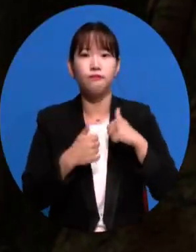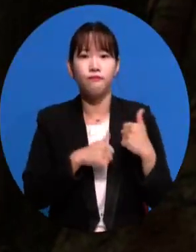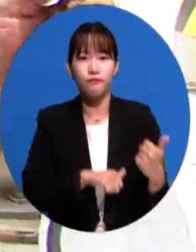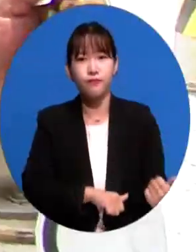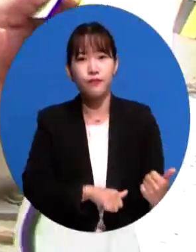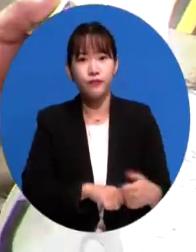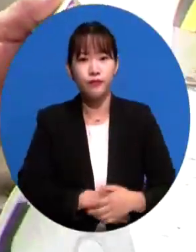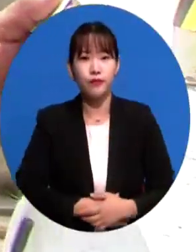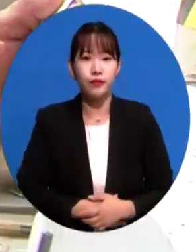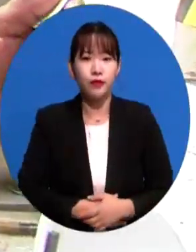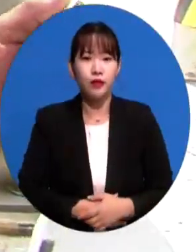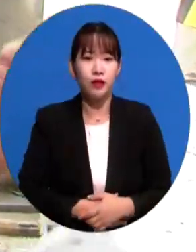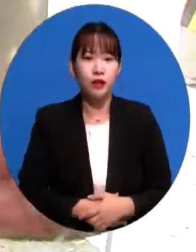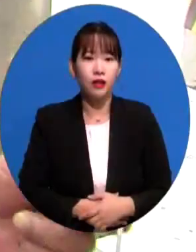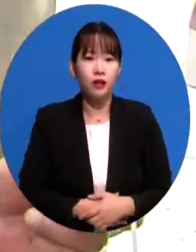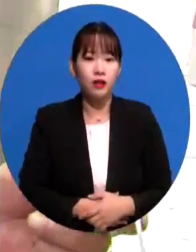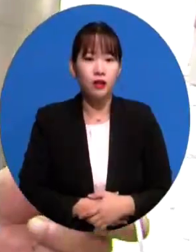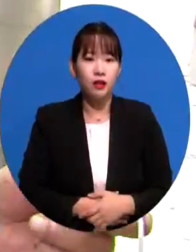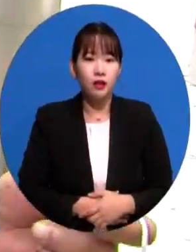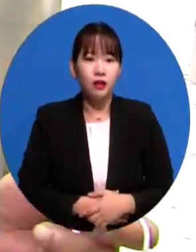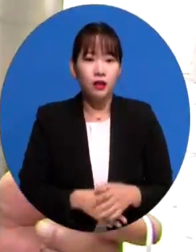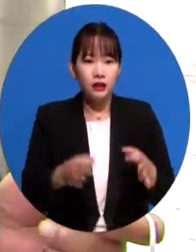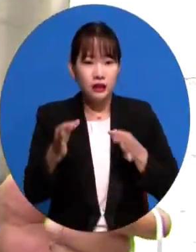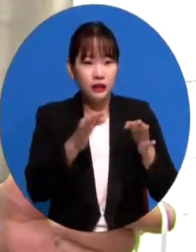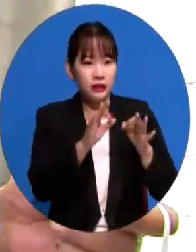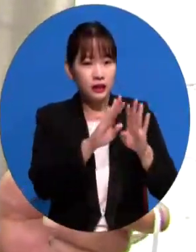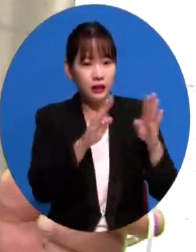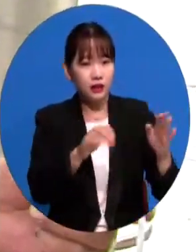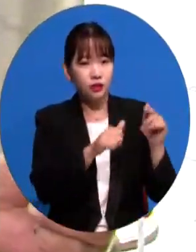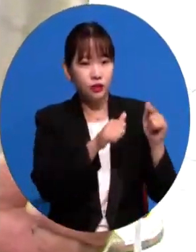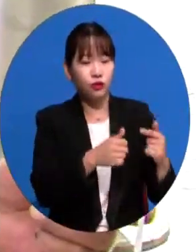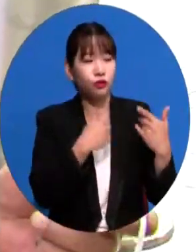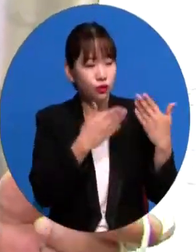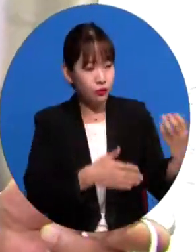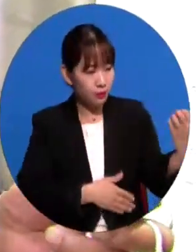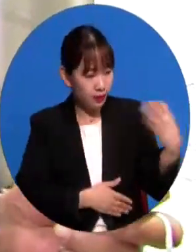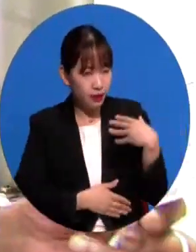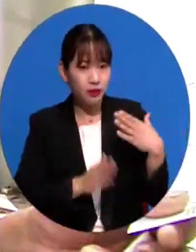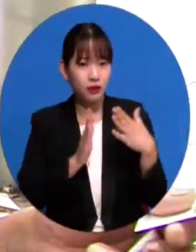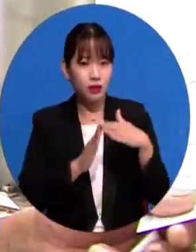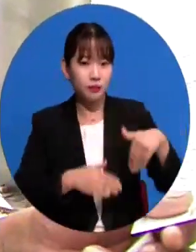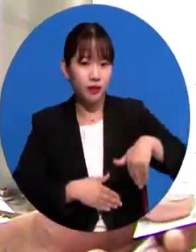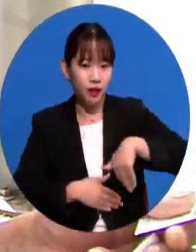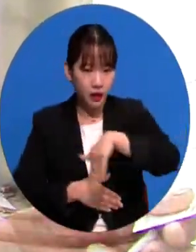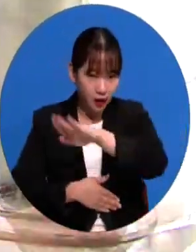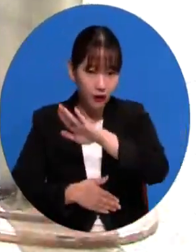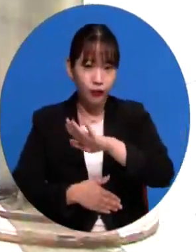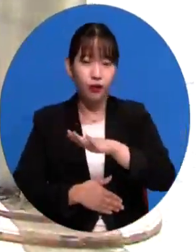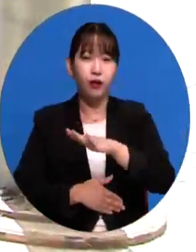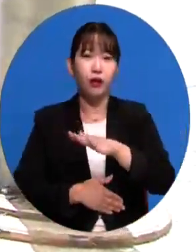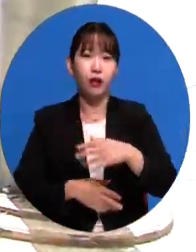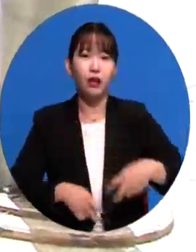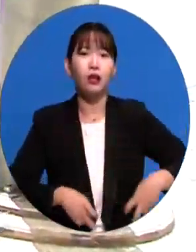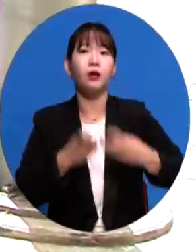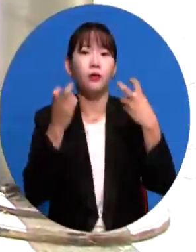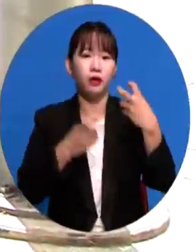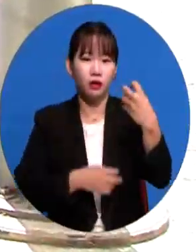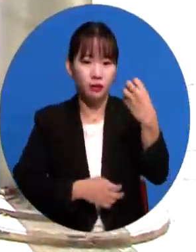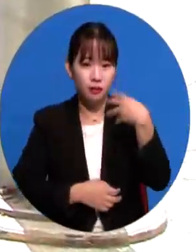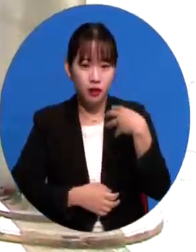숨졌습니다. 차려주고 가서 쉬라고 안 쉬고 그래서 집에 들어가 있는데 큰일